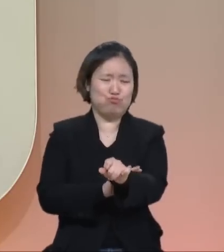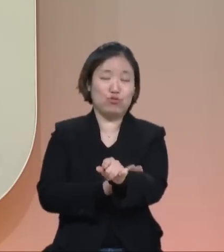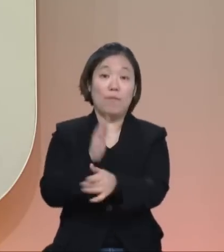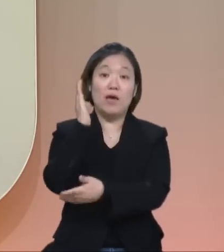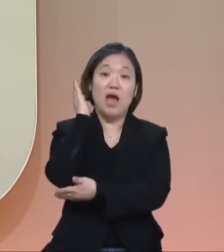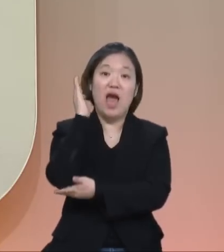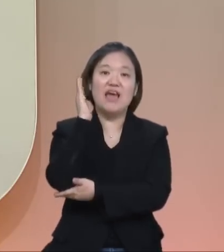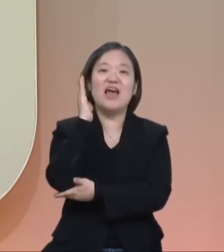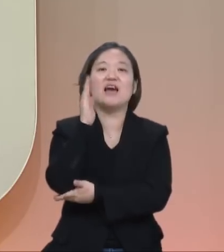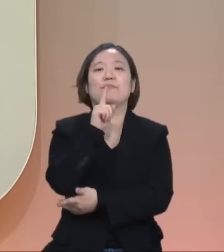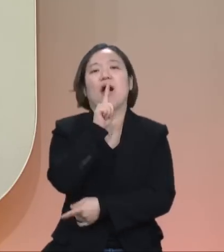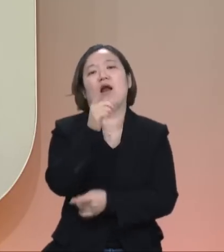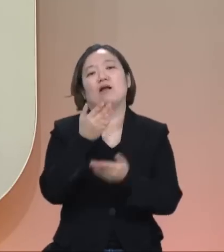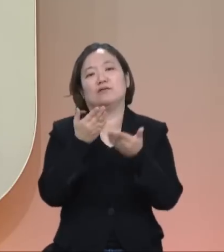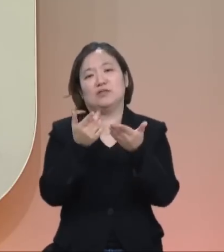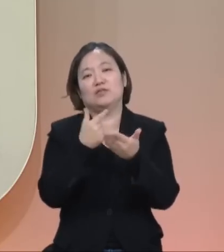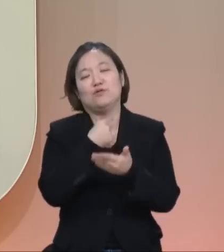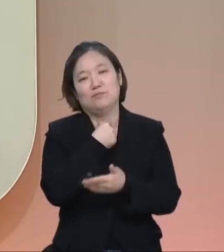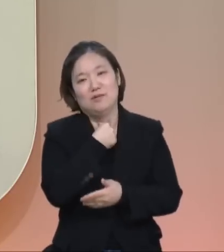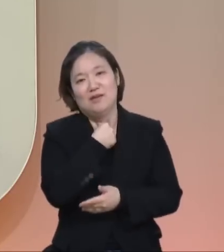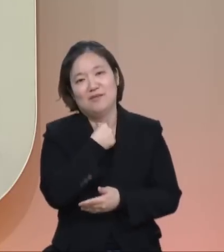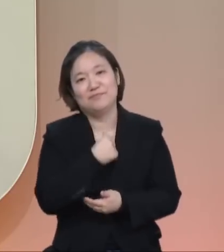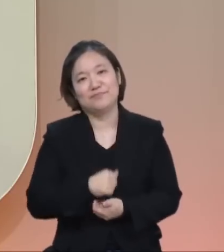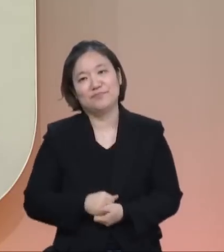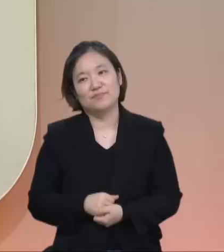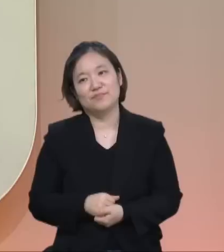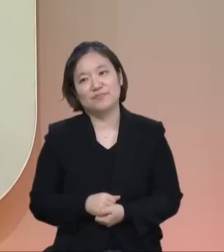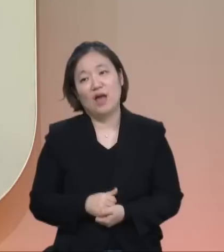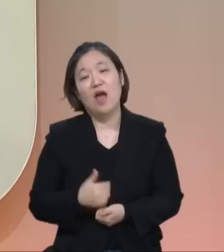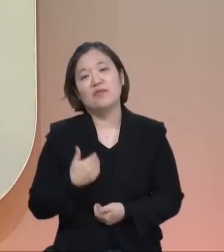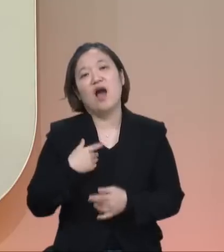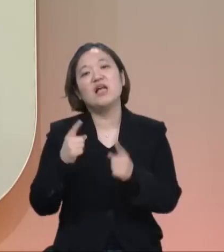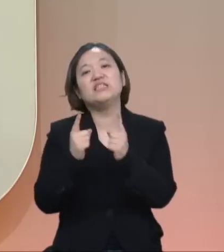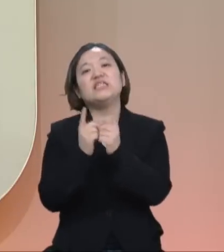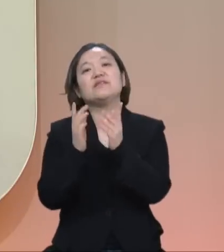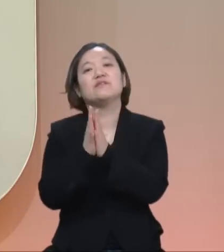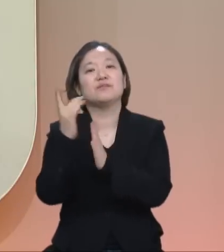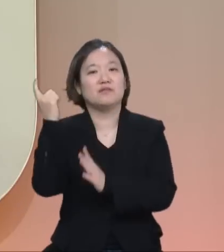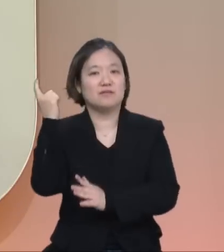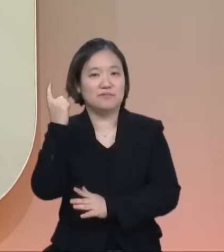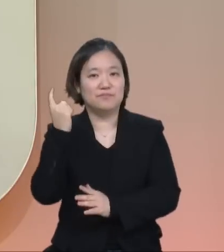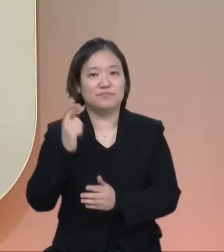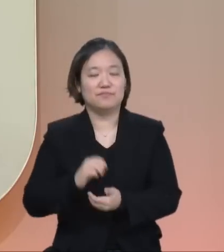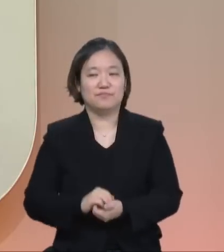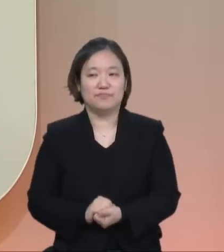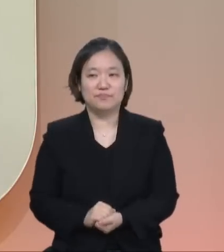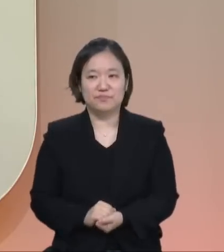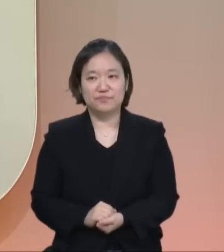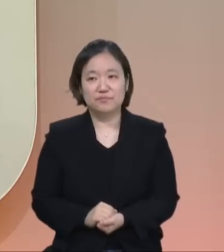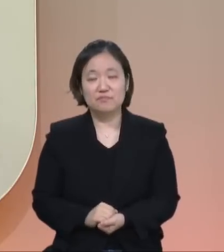끼치는 이야기를 전해 드릴까 합니다 저한테 직접 해주신 얘기예요